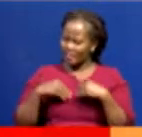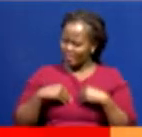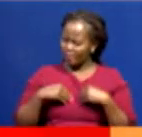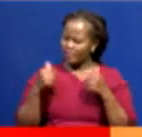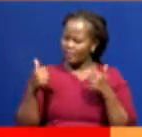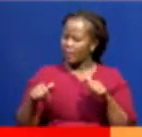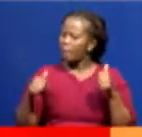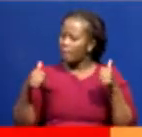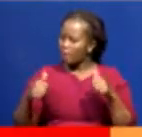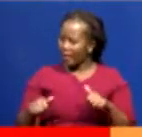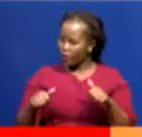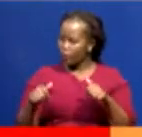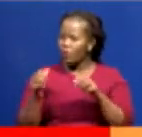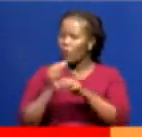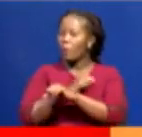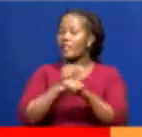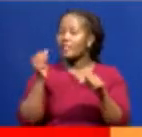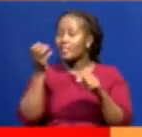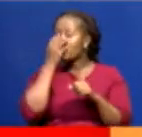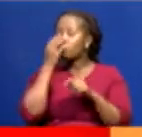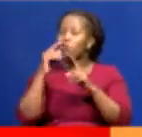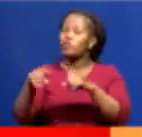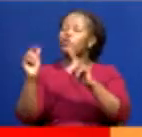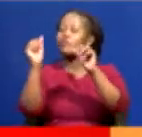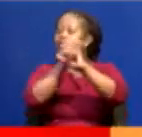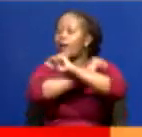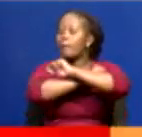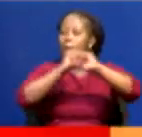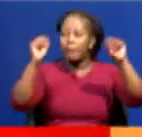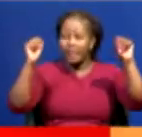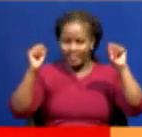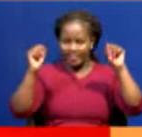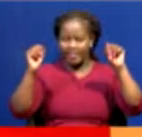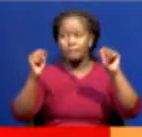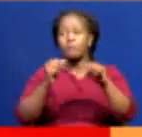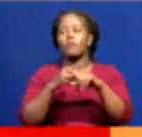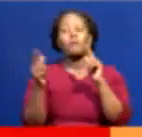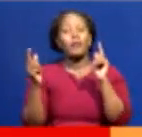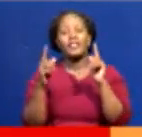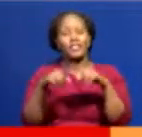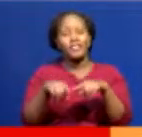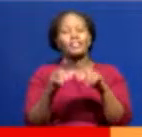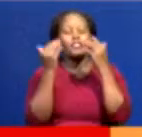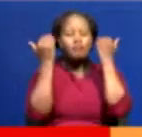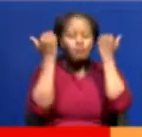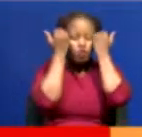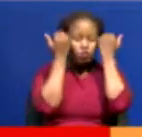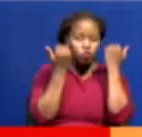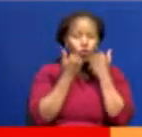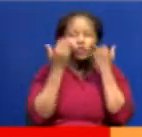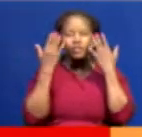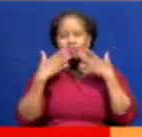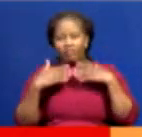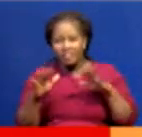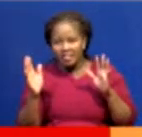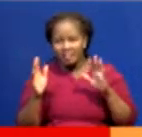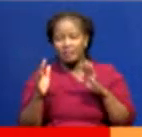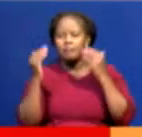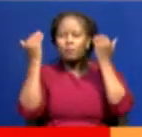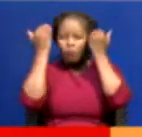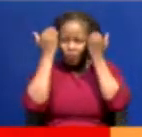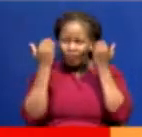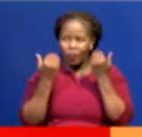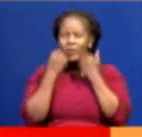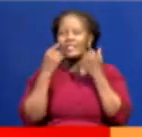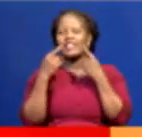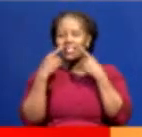kwamba Rais William Ruto ndio rais. Lakini wao walikwenda kotini, mahakama ikaangazia kwamba